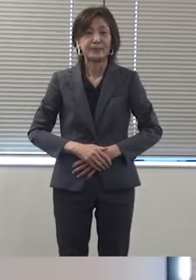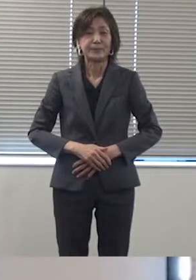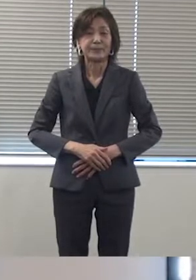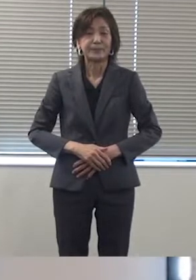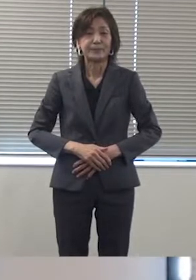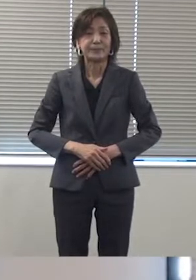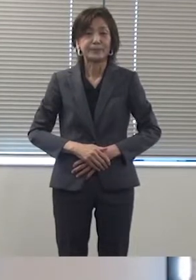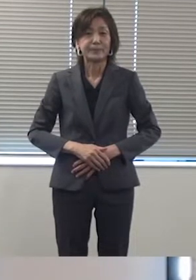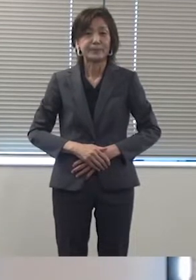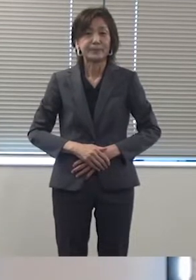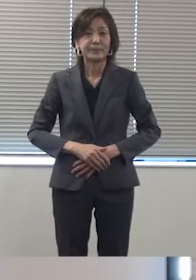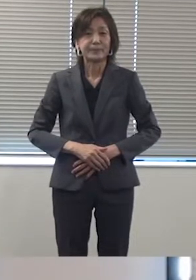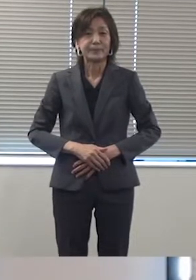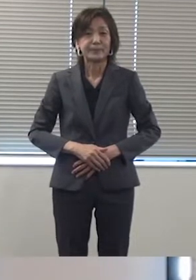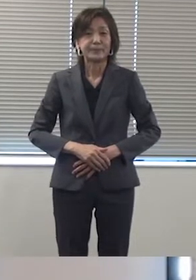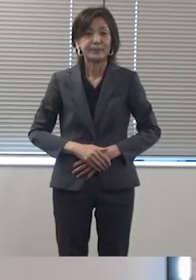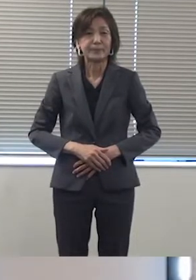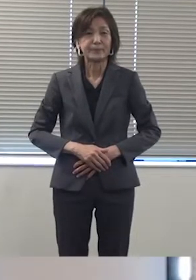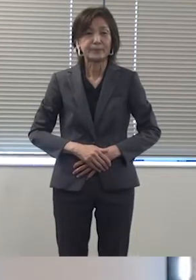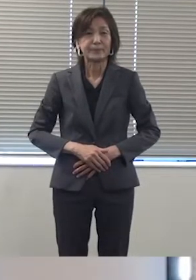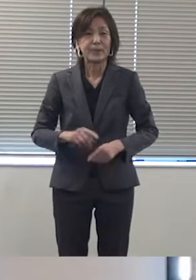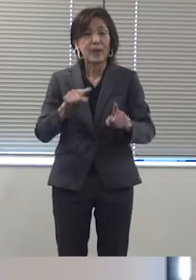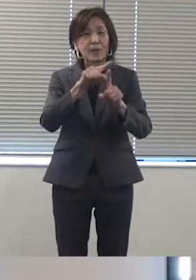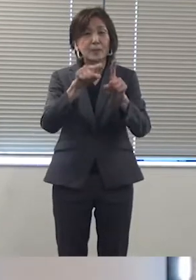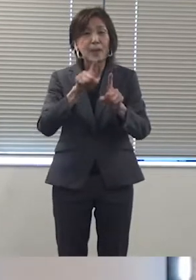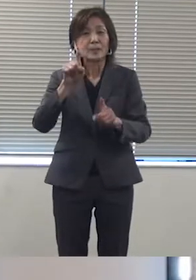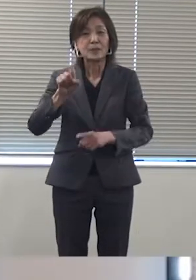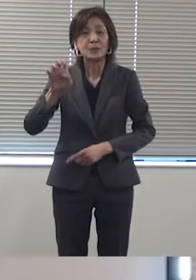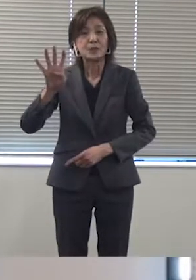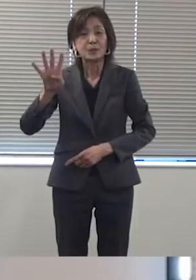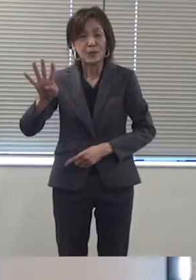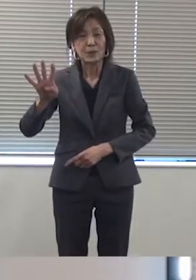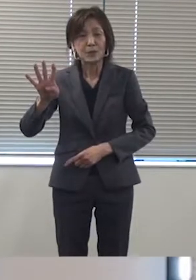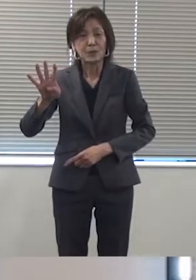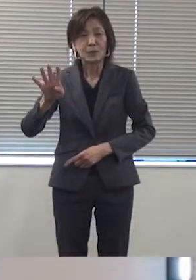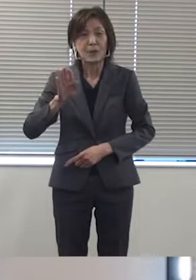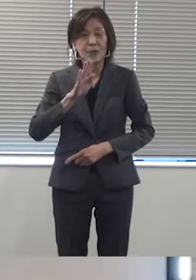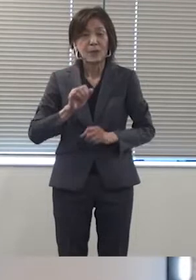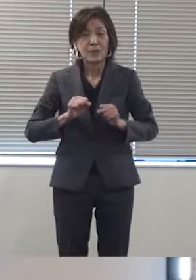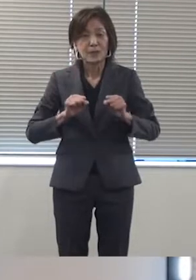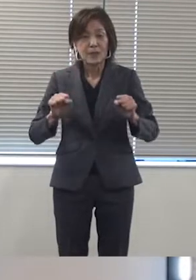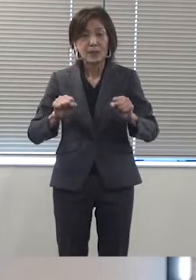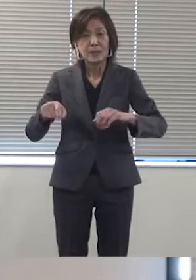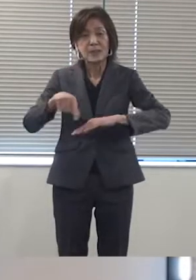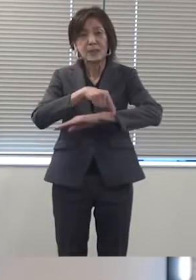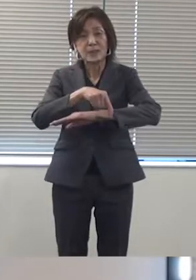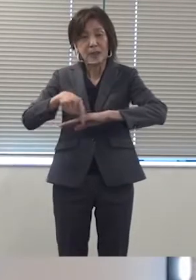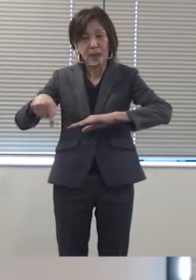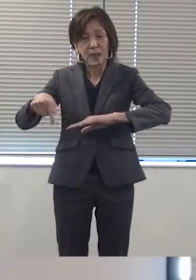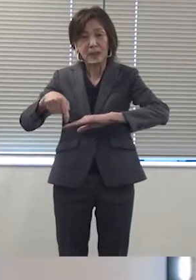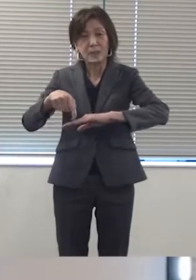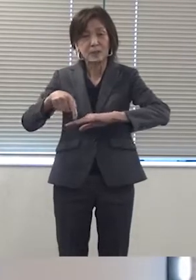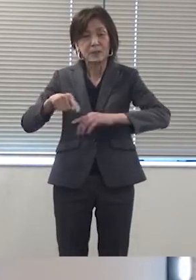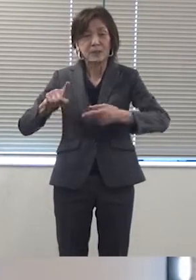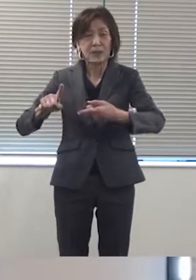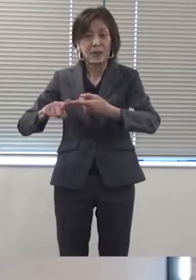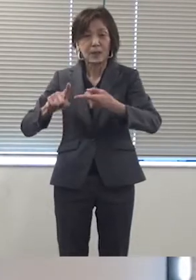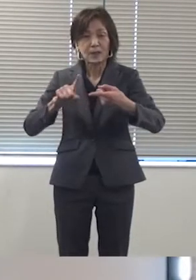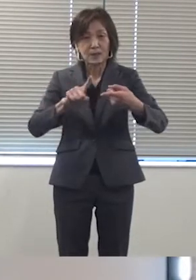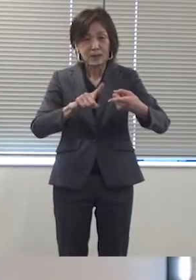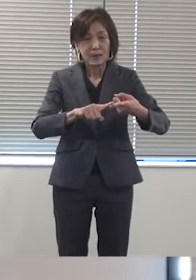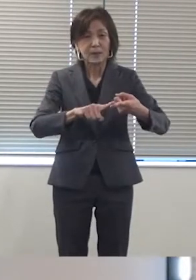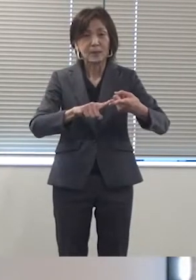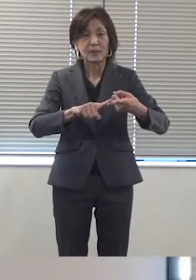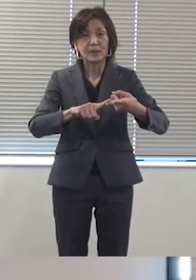14ページからですね、実施計画の項目に沿いまして、各